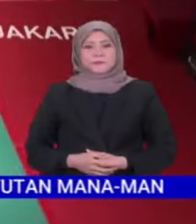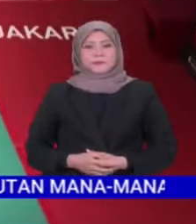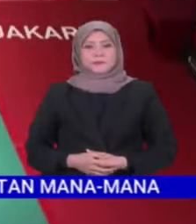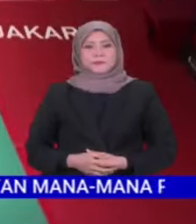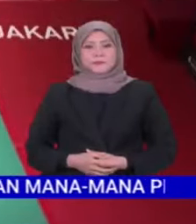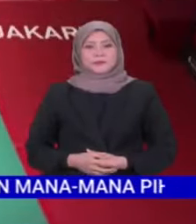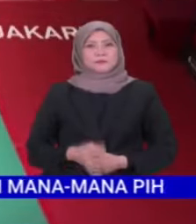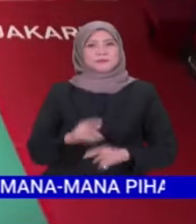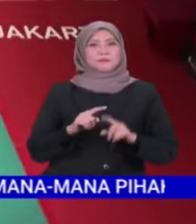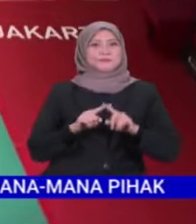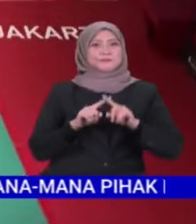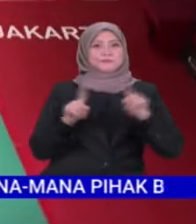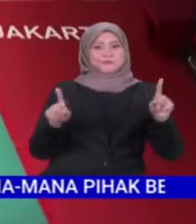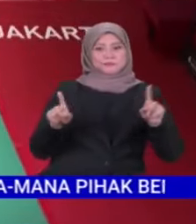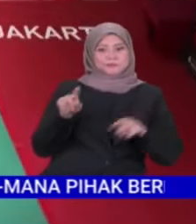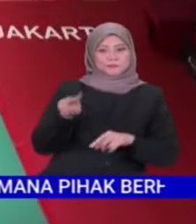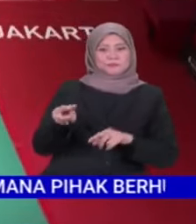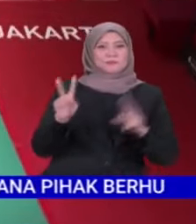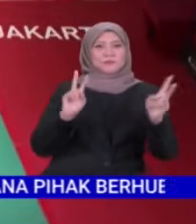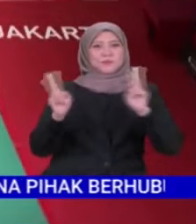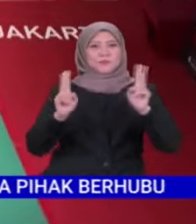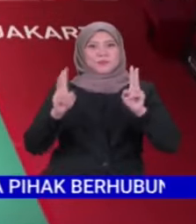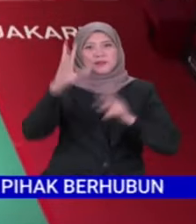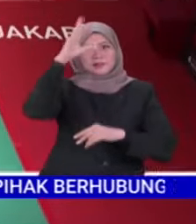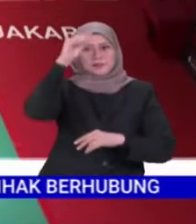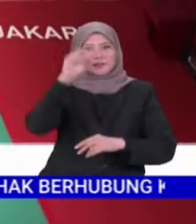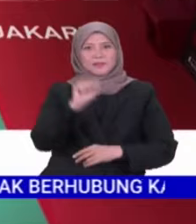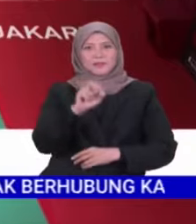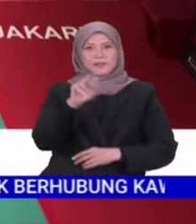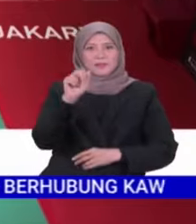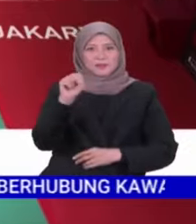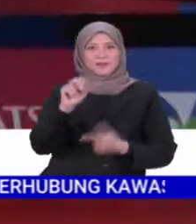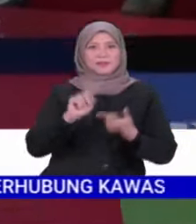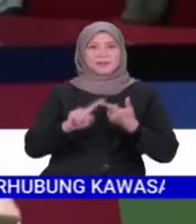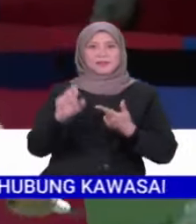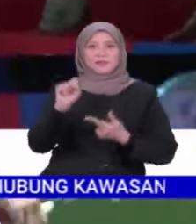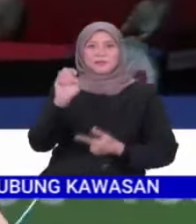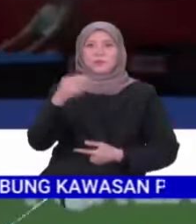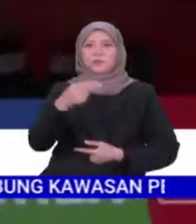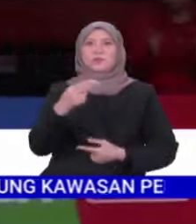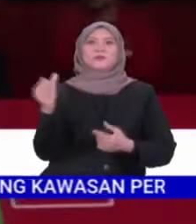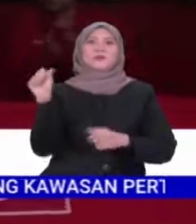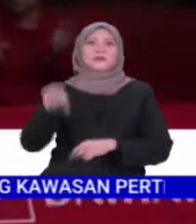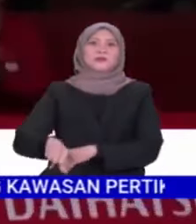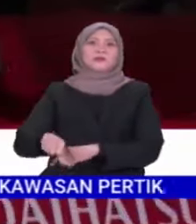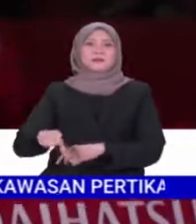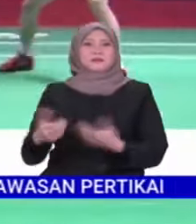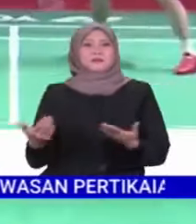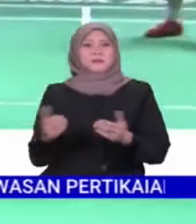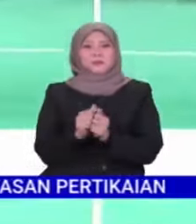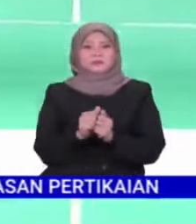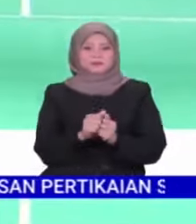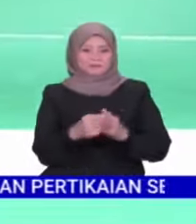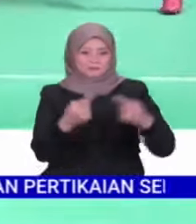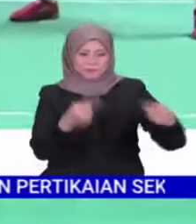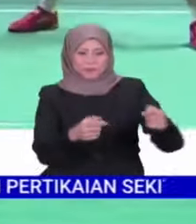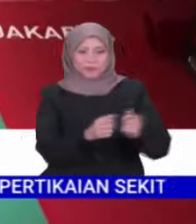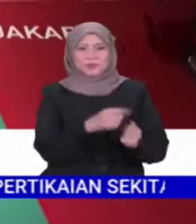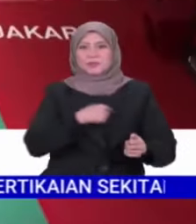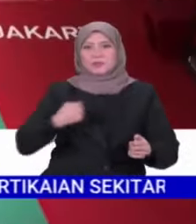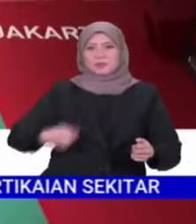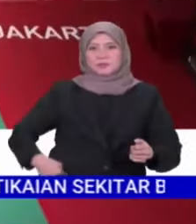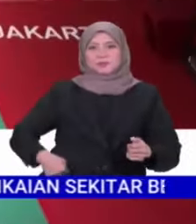Sementara itu, nasib berbeza dihadapi jago berguru lelaki negara Aaron Chia dan So Wo Ying apabila tewas menentang pasangan bukan pilihan dari